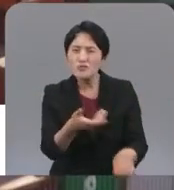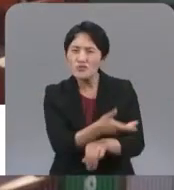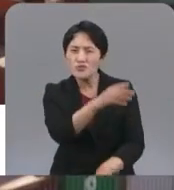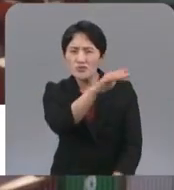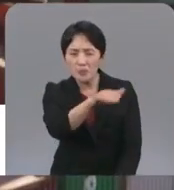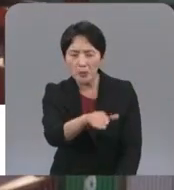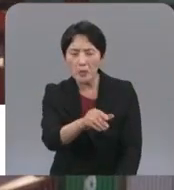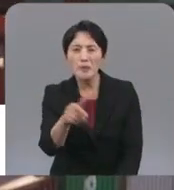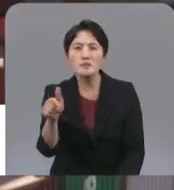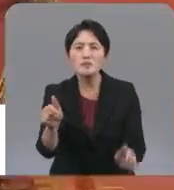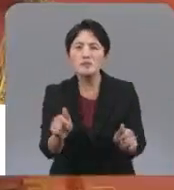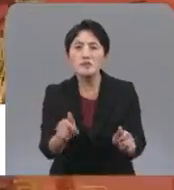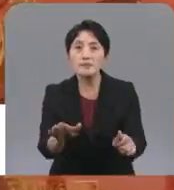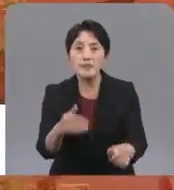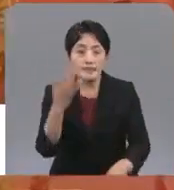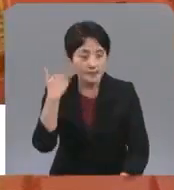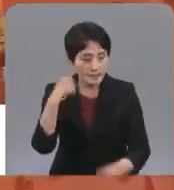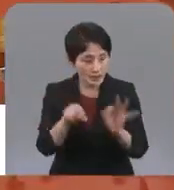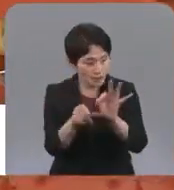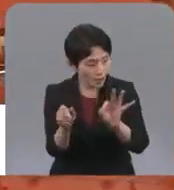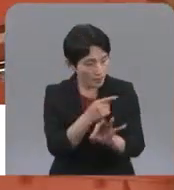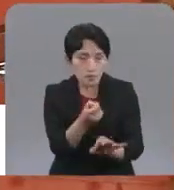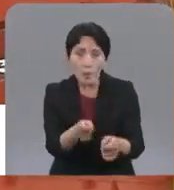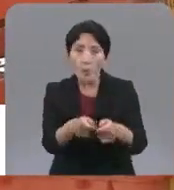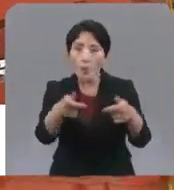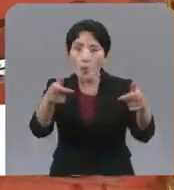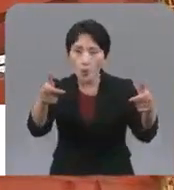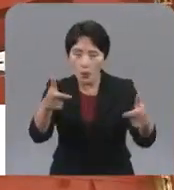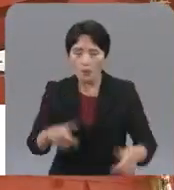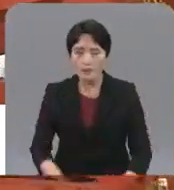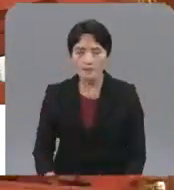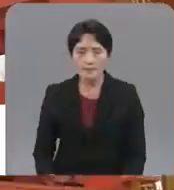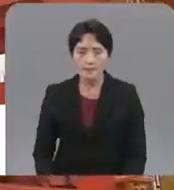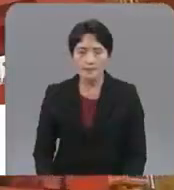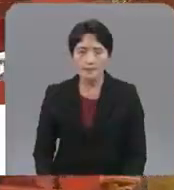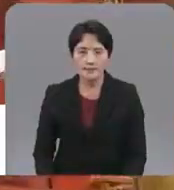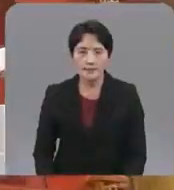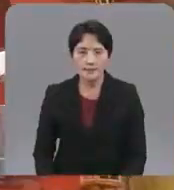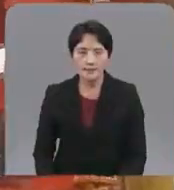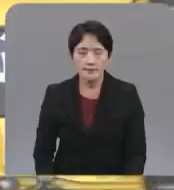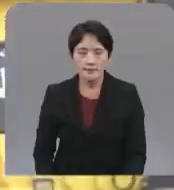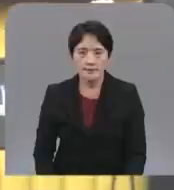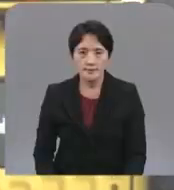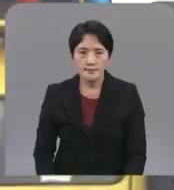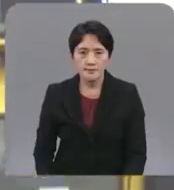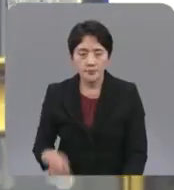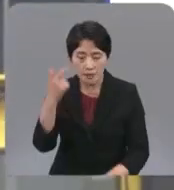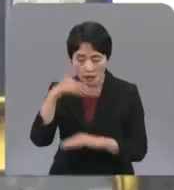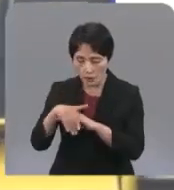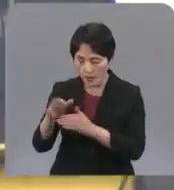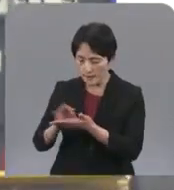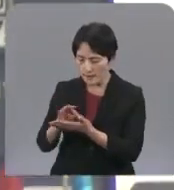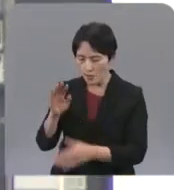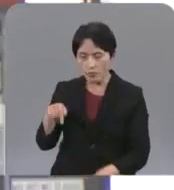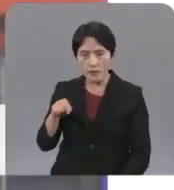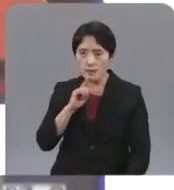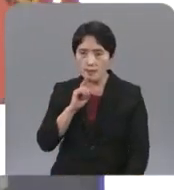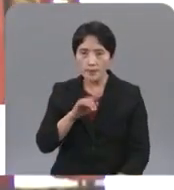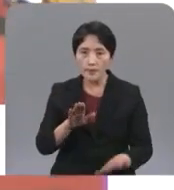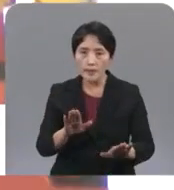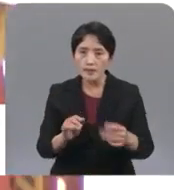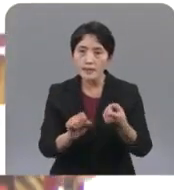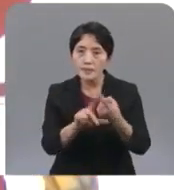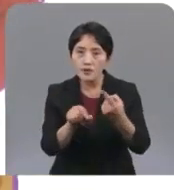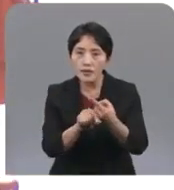ноября в таможенном управлении среднесуточный экспорт составил 2.150 млн долларов также